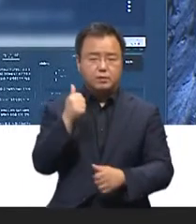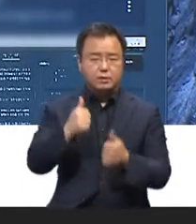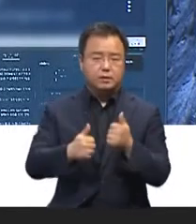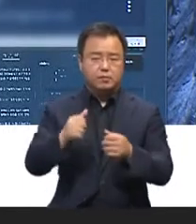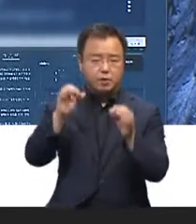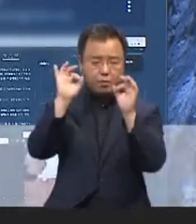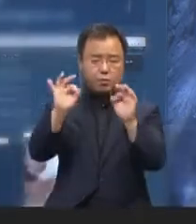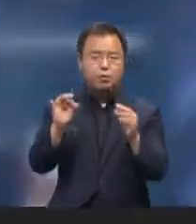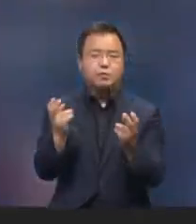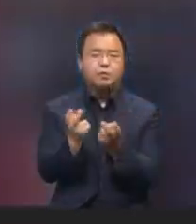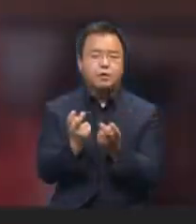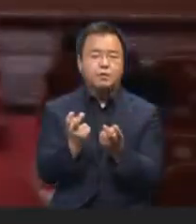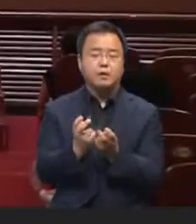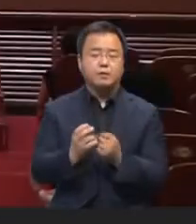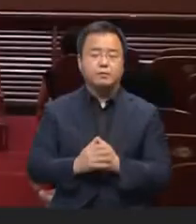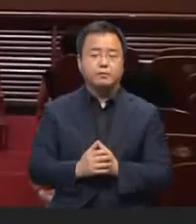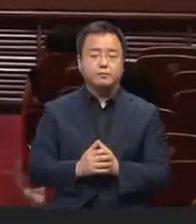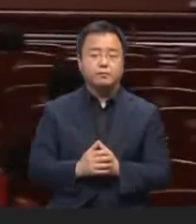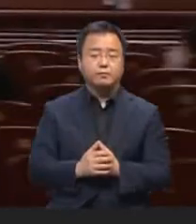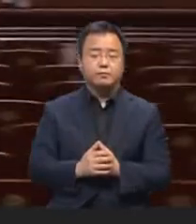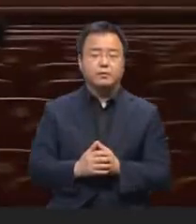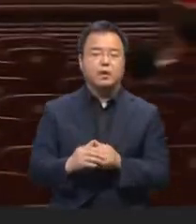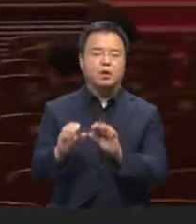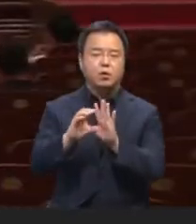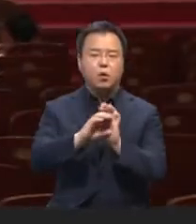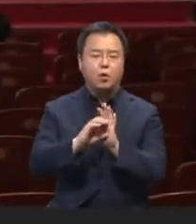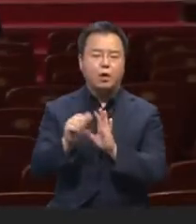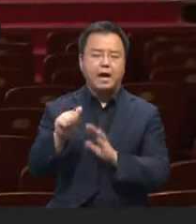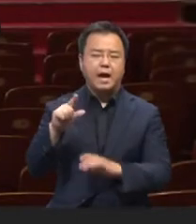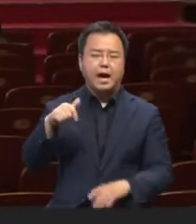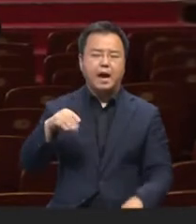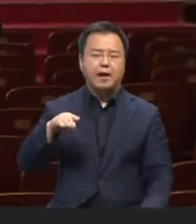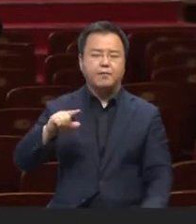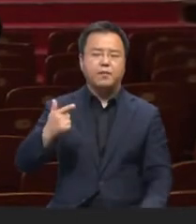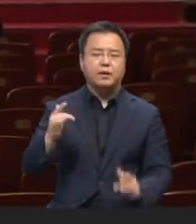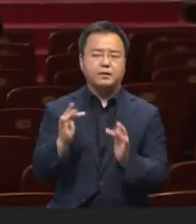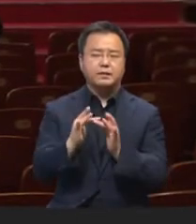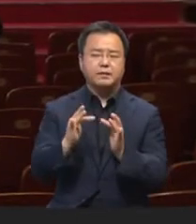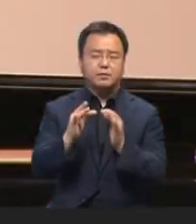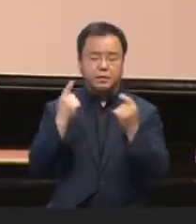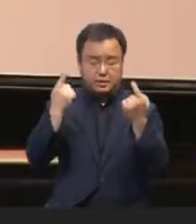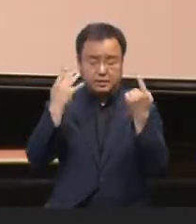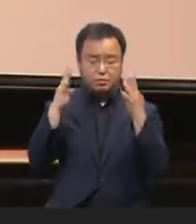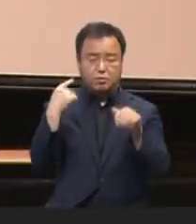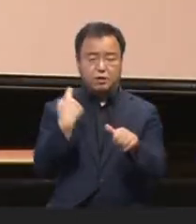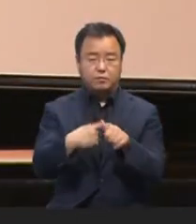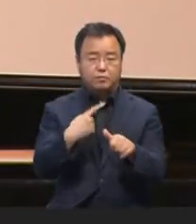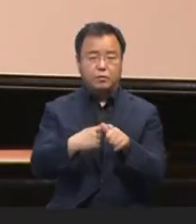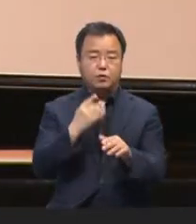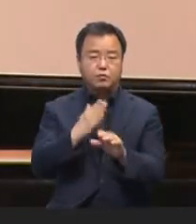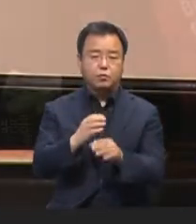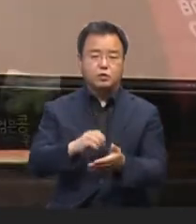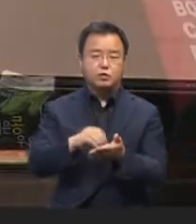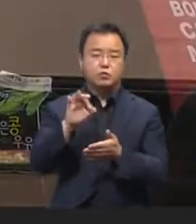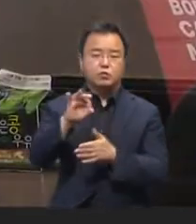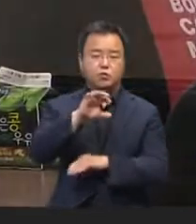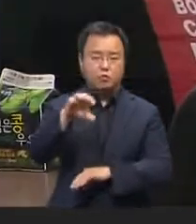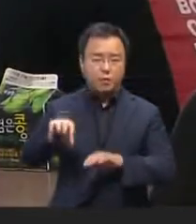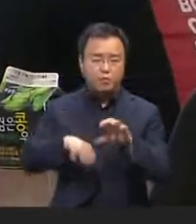방법. 코로나 학번, 사이버 대학교라는 냉소에서 등록금 환불 요구라는